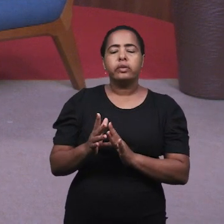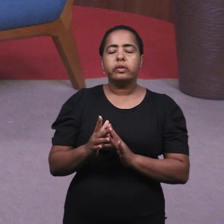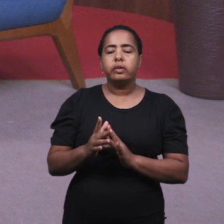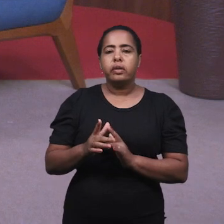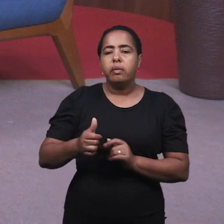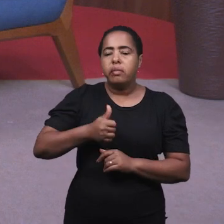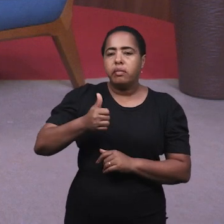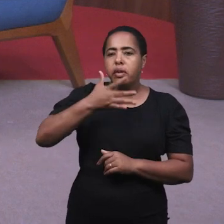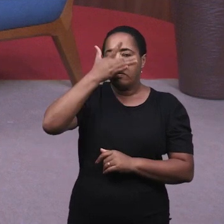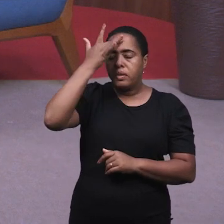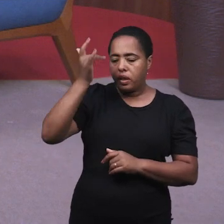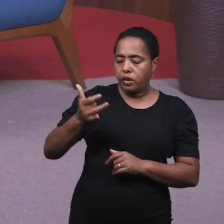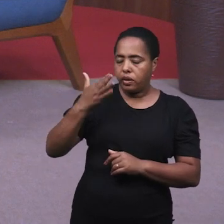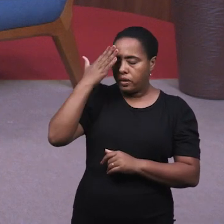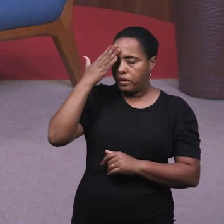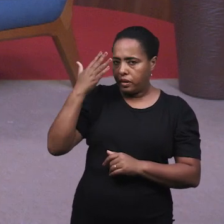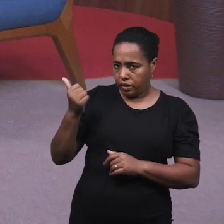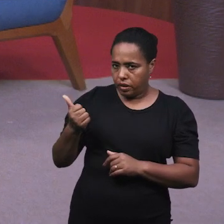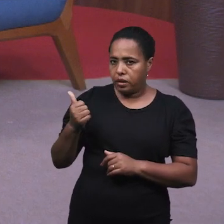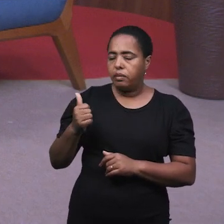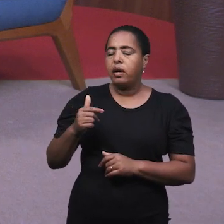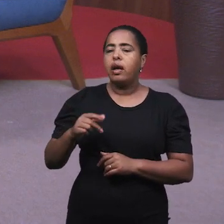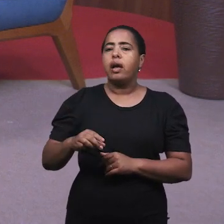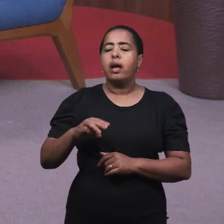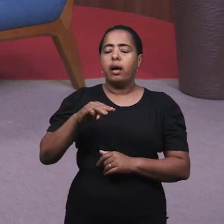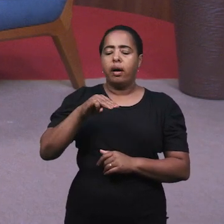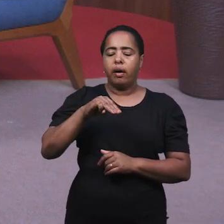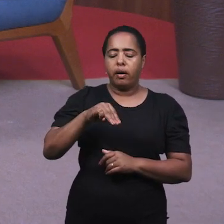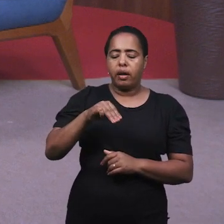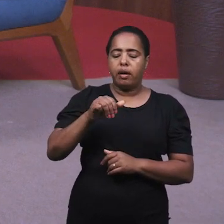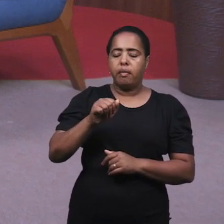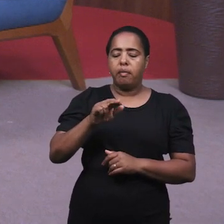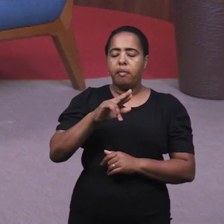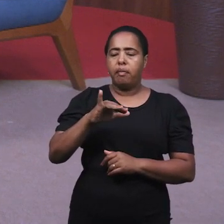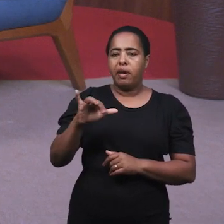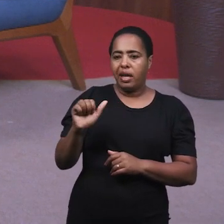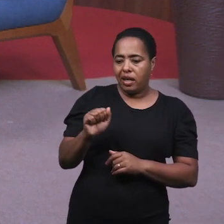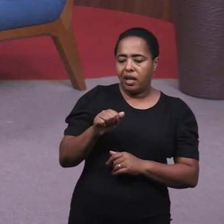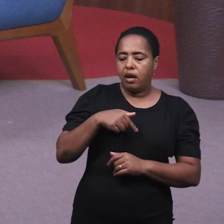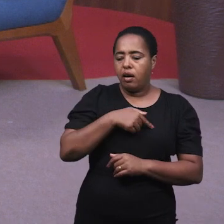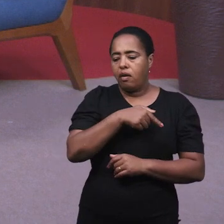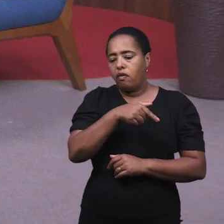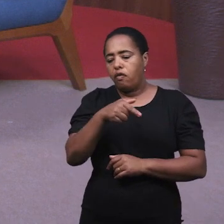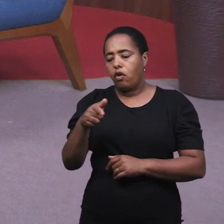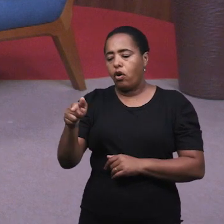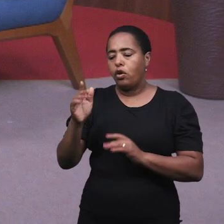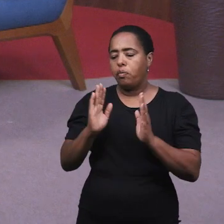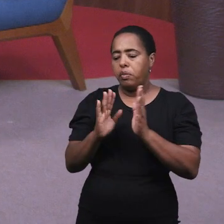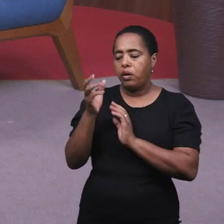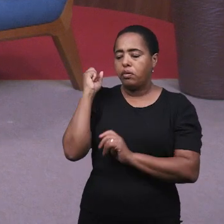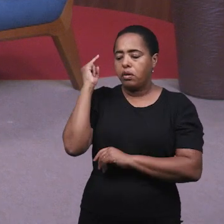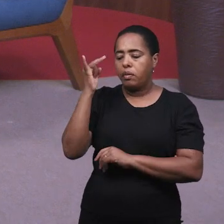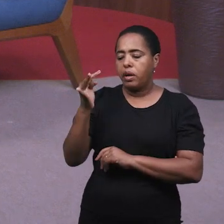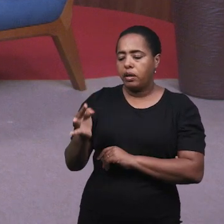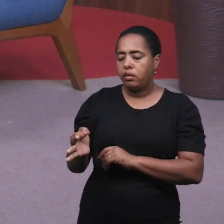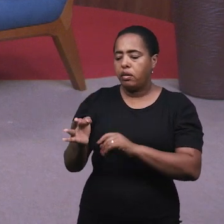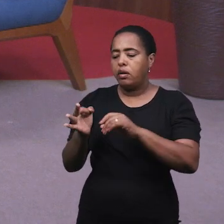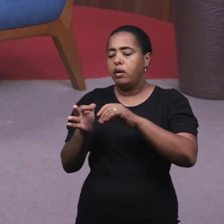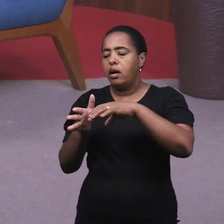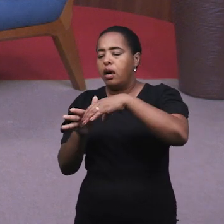à qui Jésus s'est révélé est Marie, qui au petit matin est allée au sépulcre, nous connaissons cette histoire, et là le Seigneur Jésus s'est révélé à